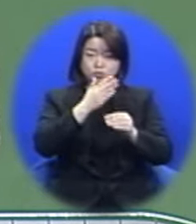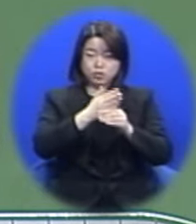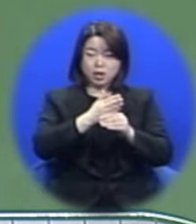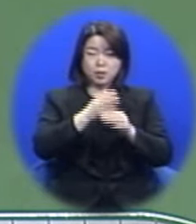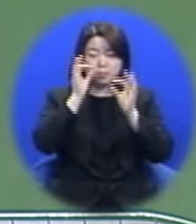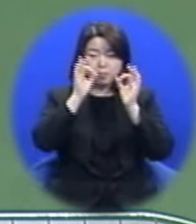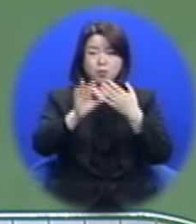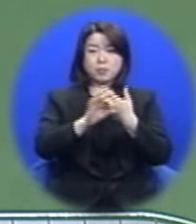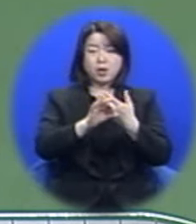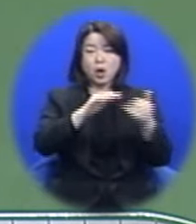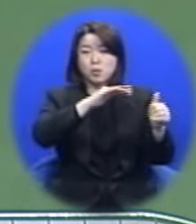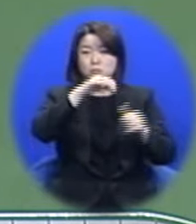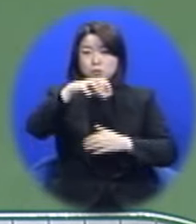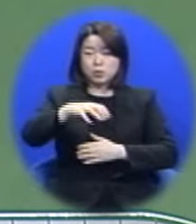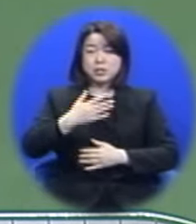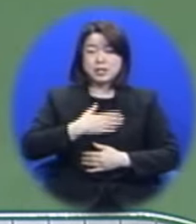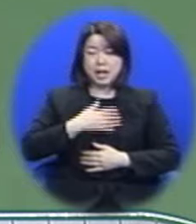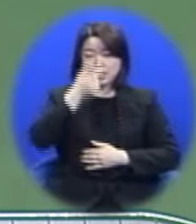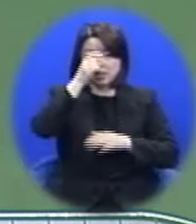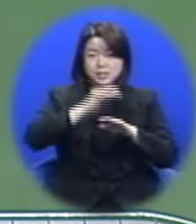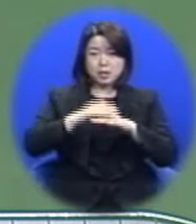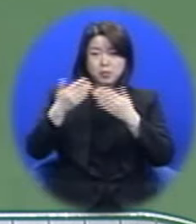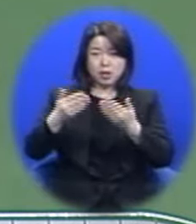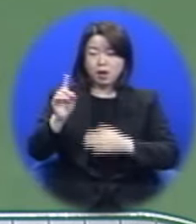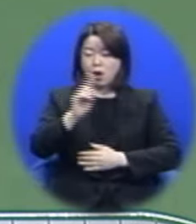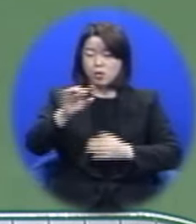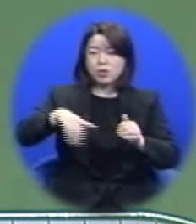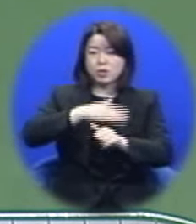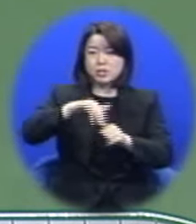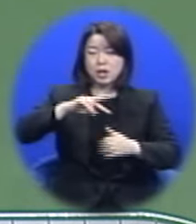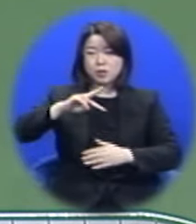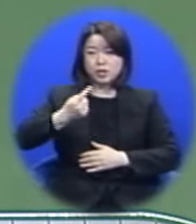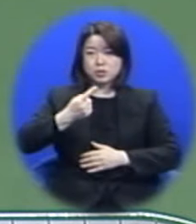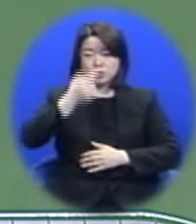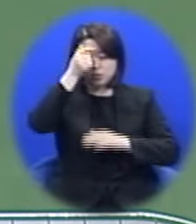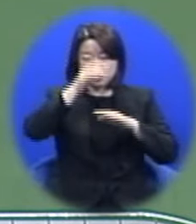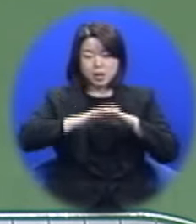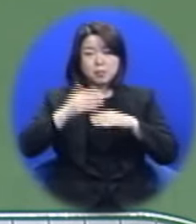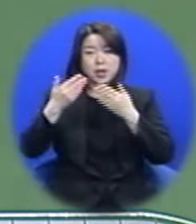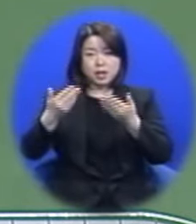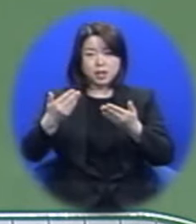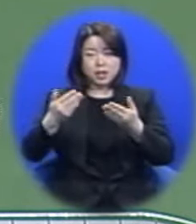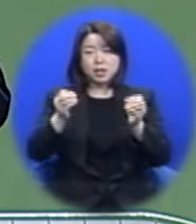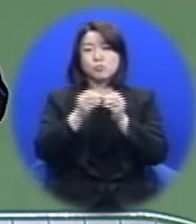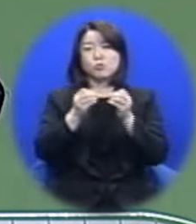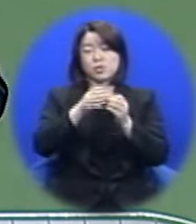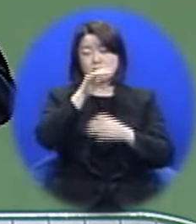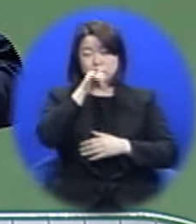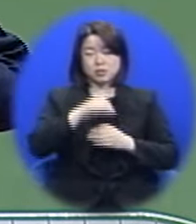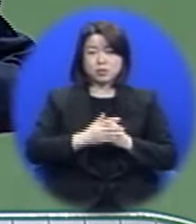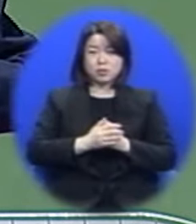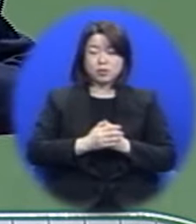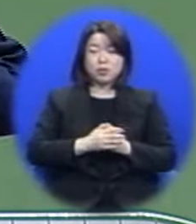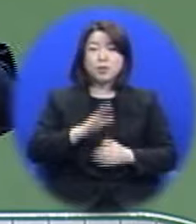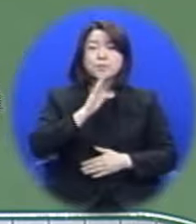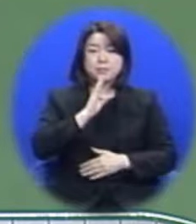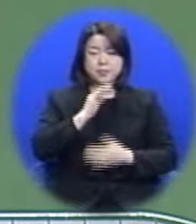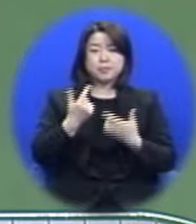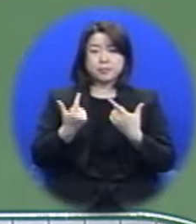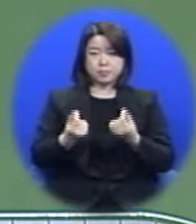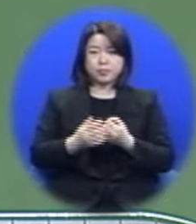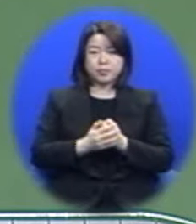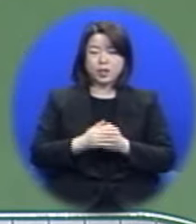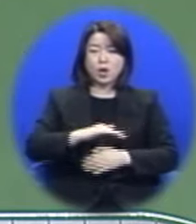나는 예배하네, 어떤 상황에도 나는 예배하네 입니다. 그렇습니다. 우리는